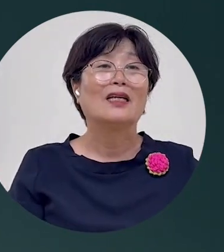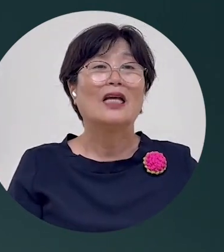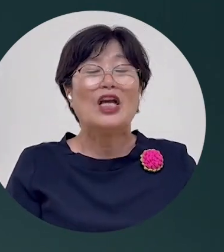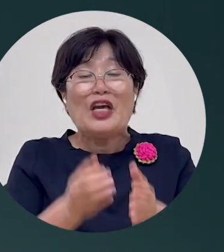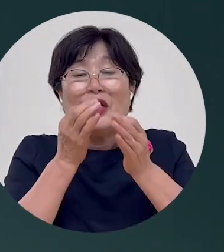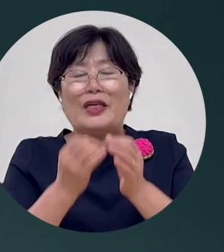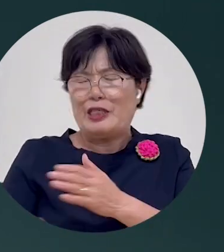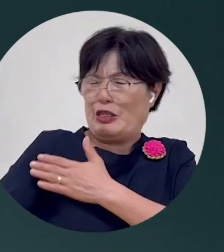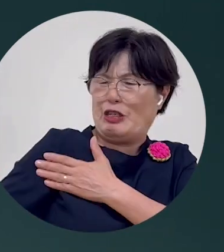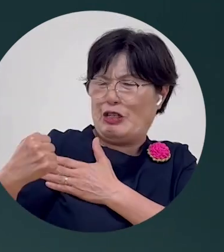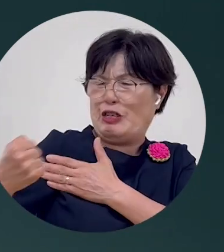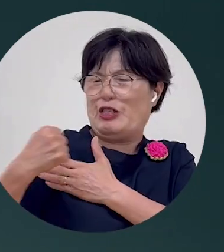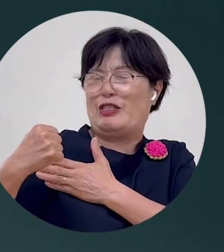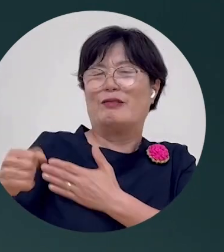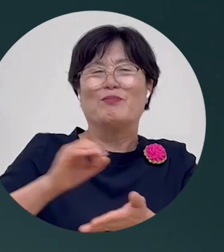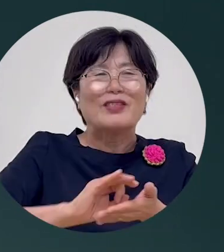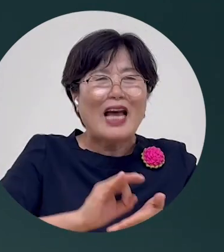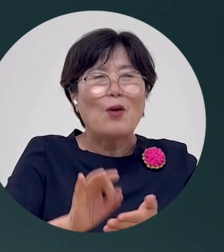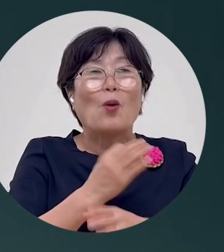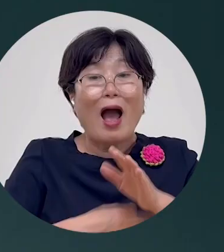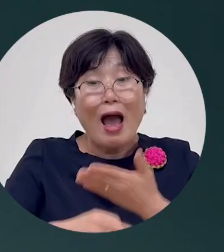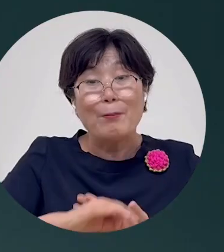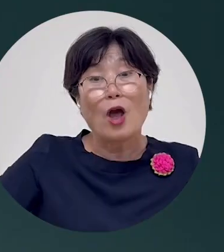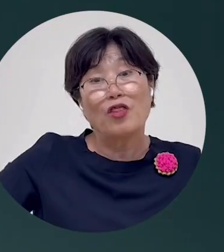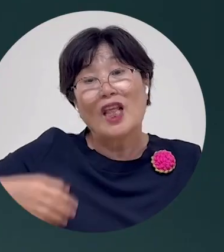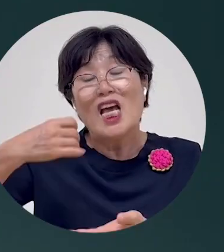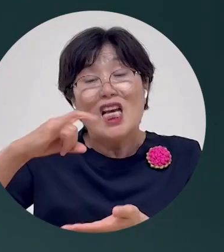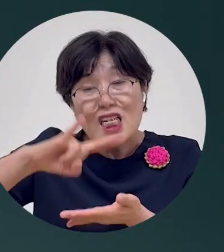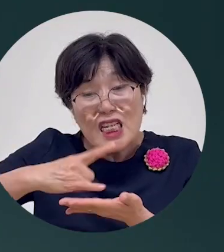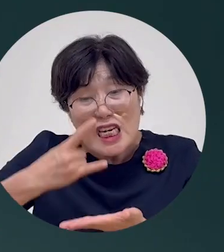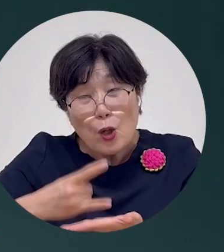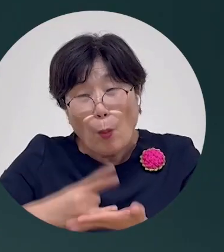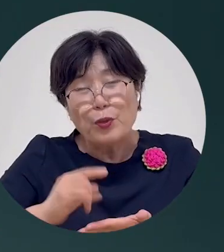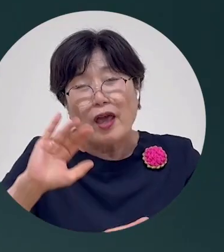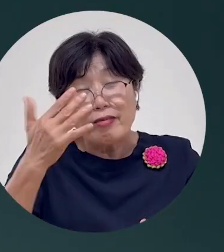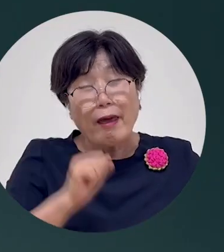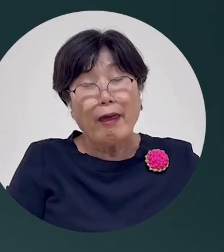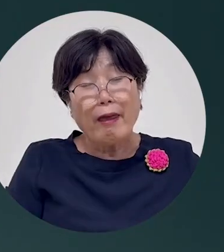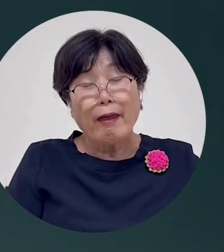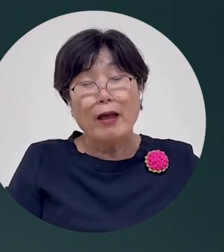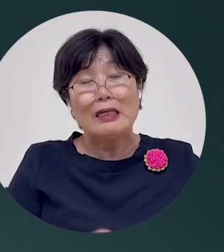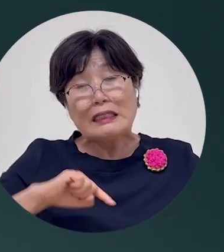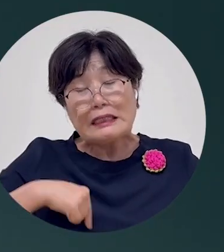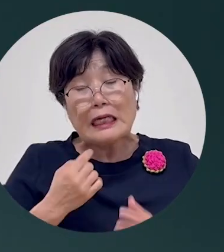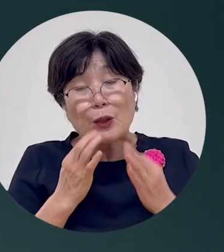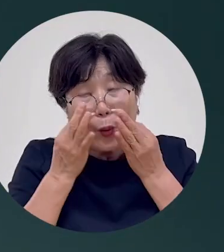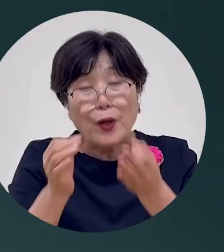힘을 쓰면 의롭게 될 수 있습니까? 의롭게 될 수 없습니까?